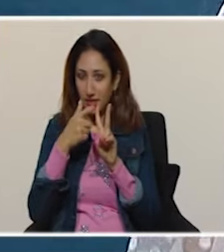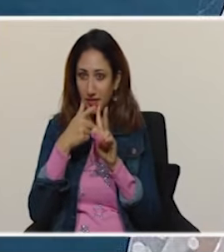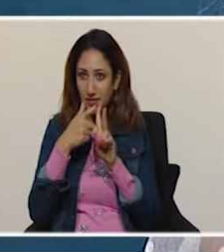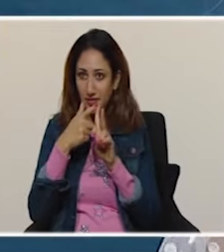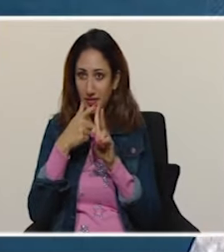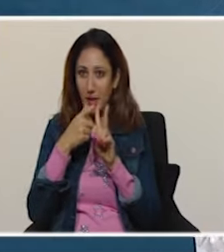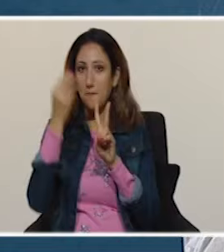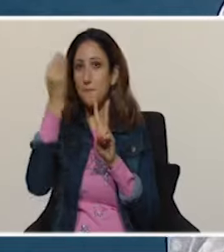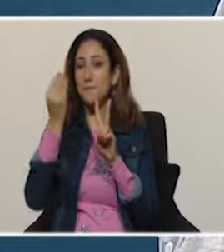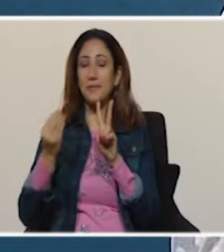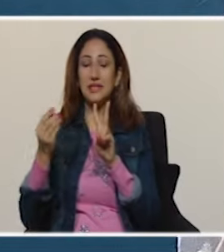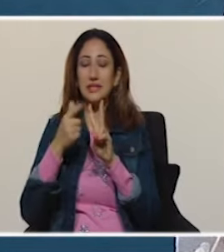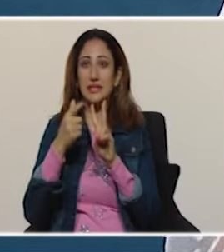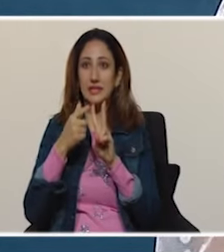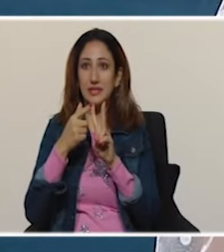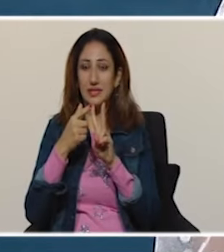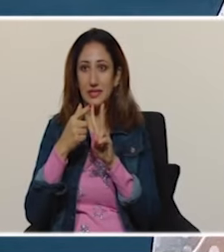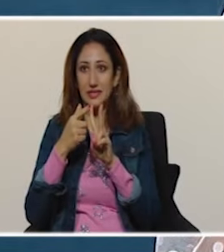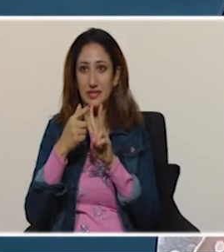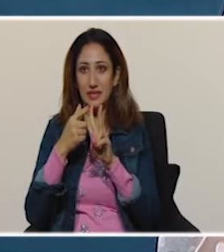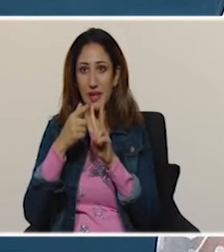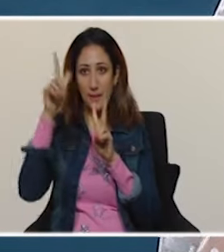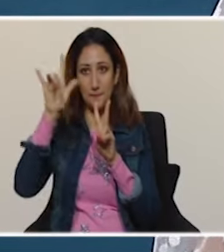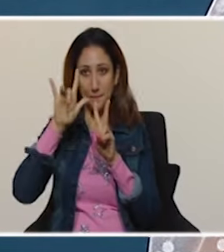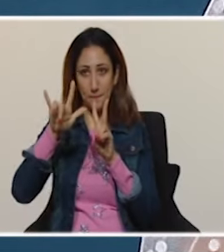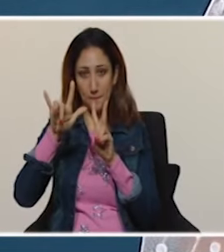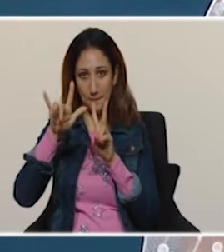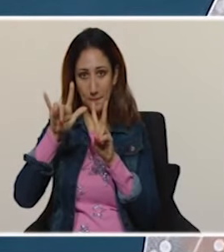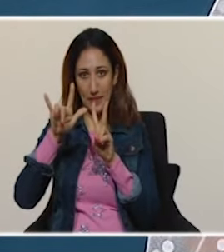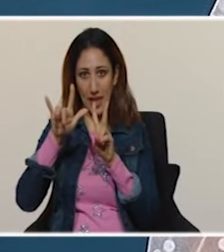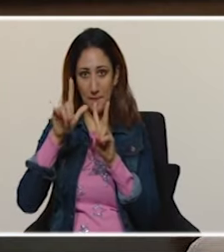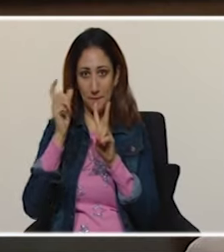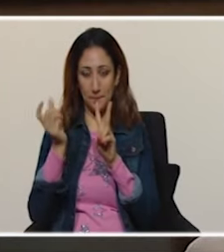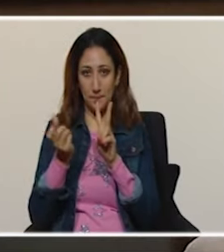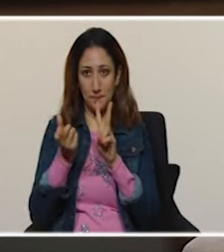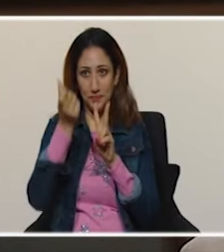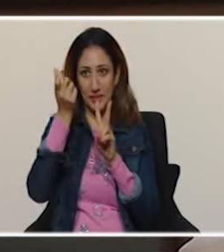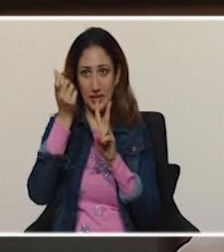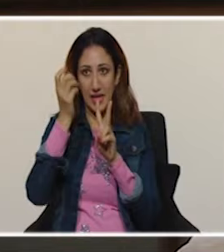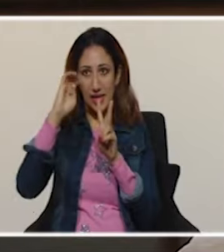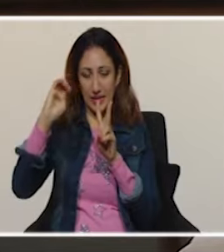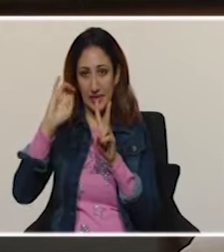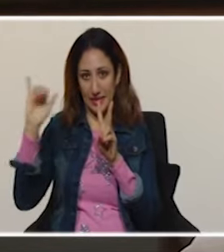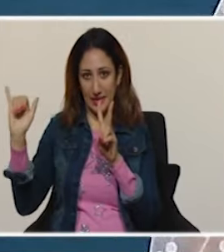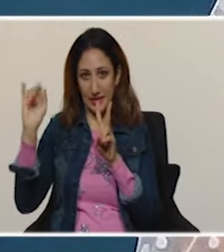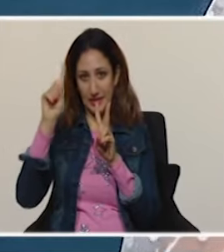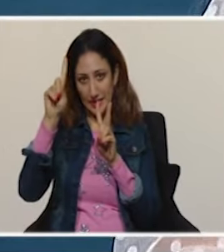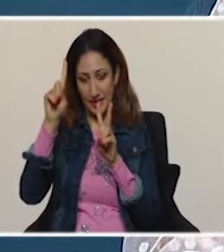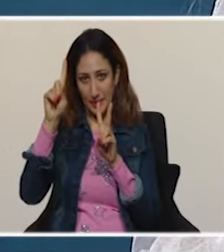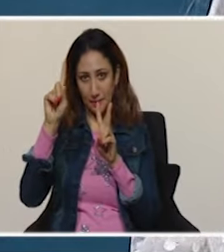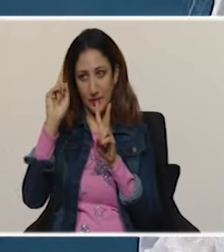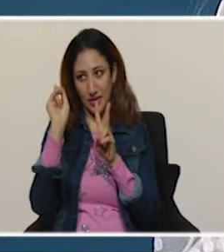طلب بسيط جدا. حضرتك بتحب نجيب الريحاني؟ طبعا في حد ما يحبش نجيب الريحاني طبعا، ده أستاذ